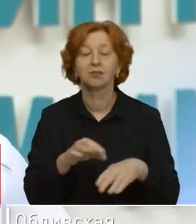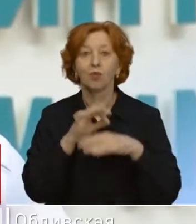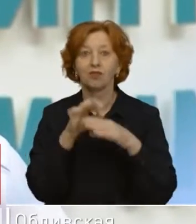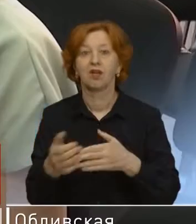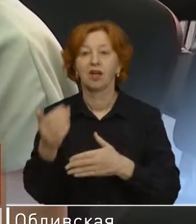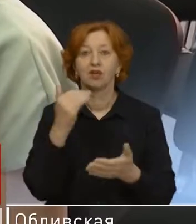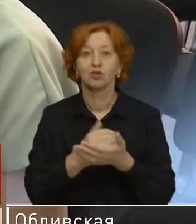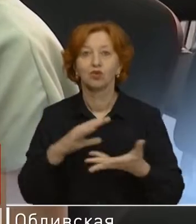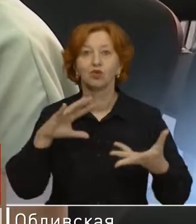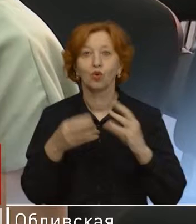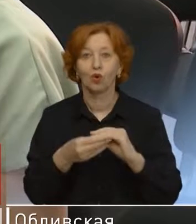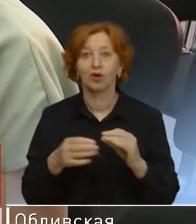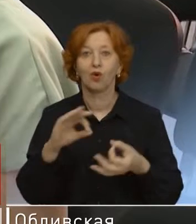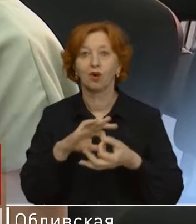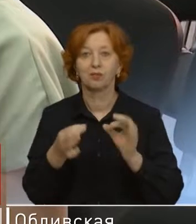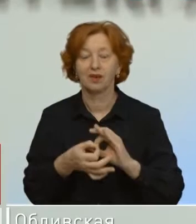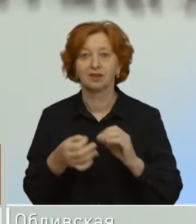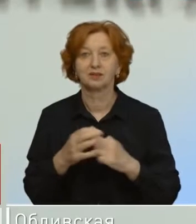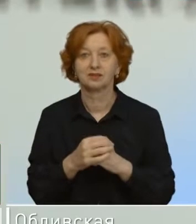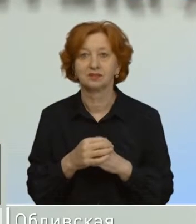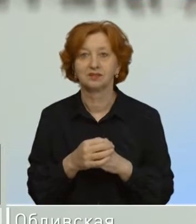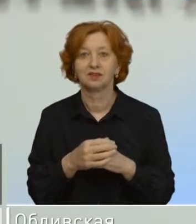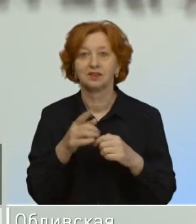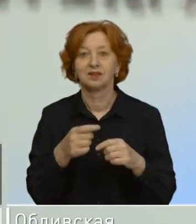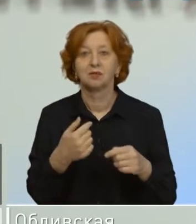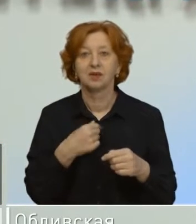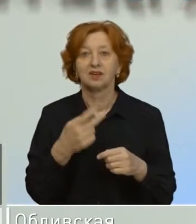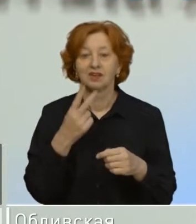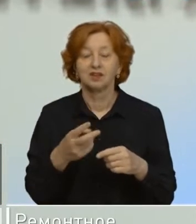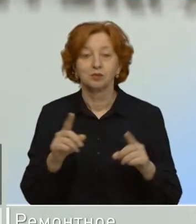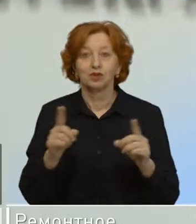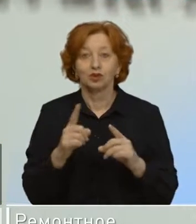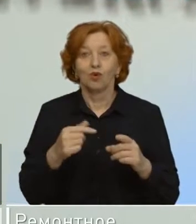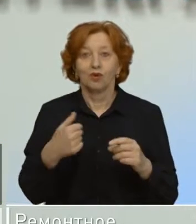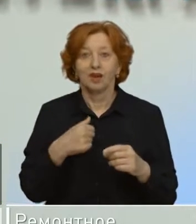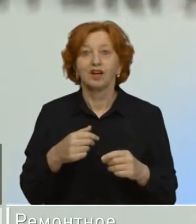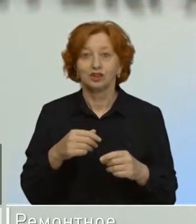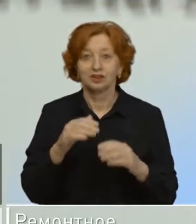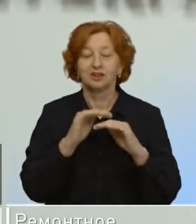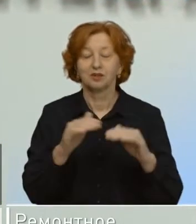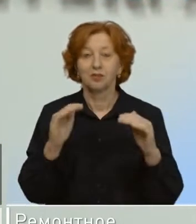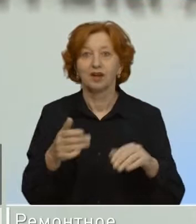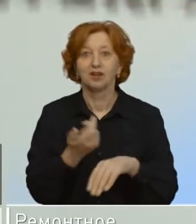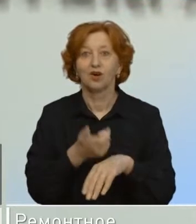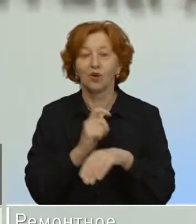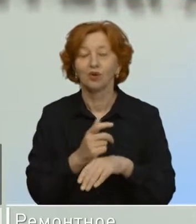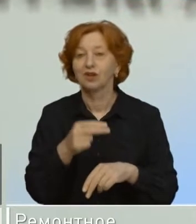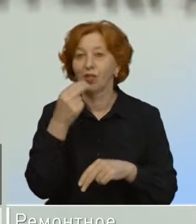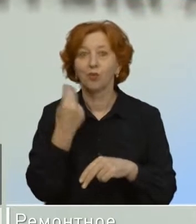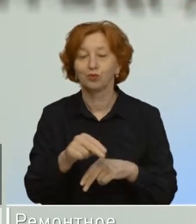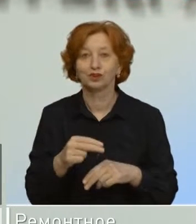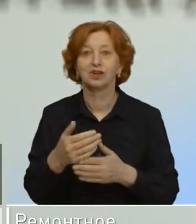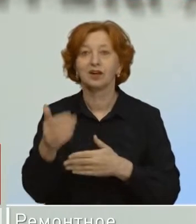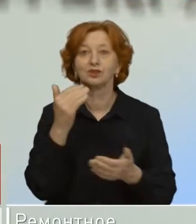итоги минувшей Олимпиады. Они завоевали 18 медалей. Это лучший результат